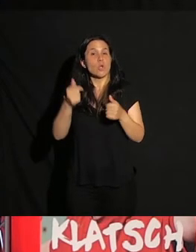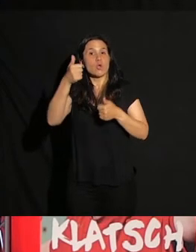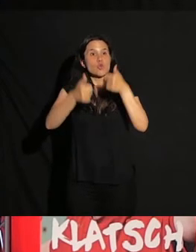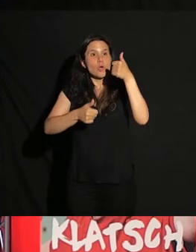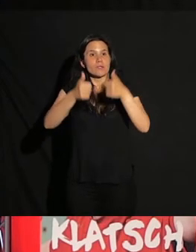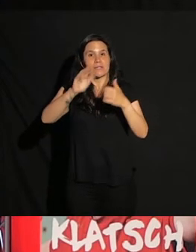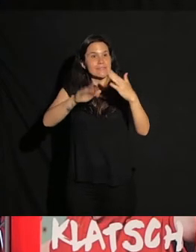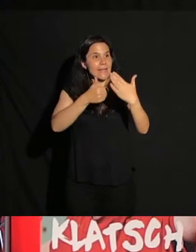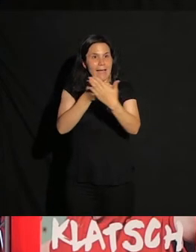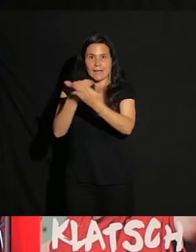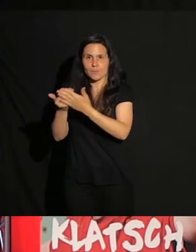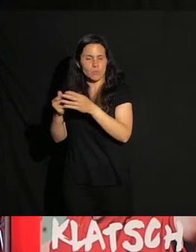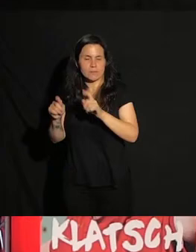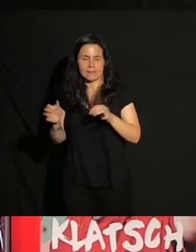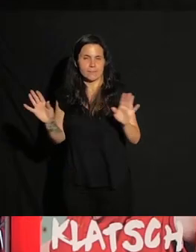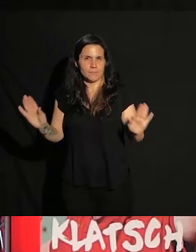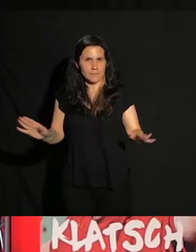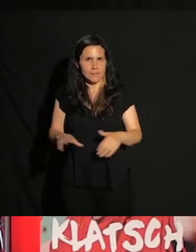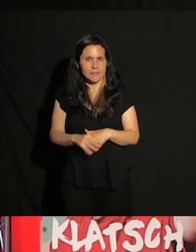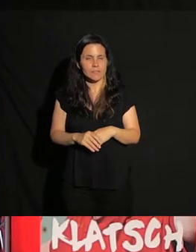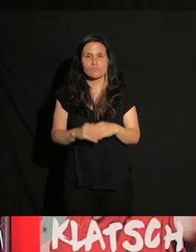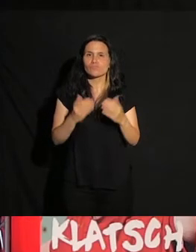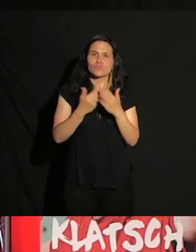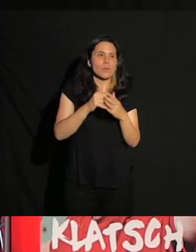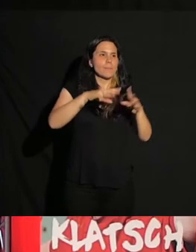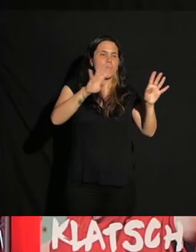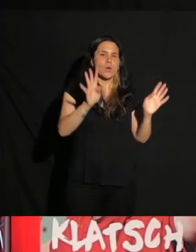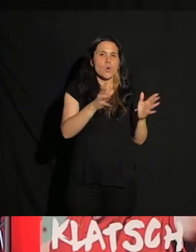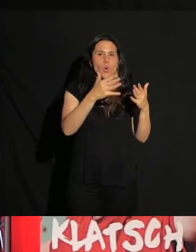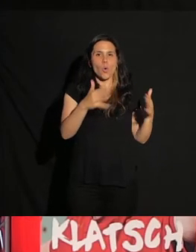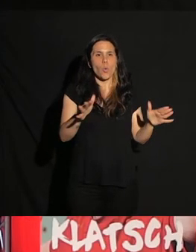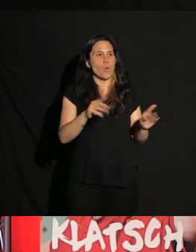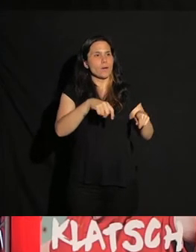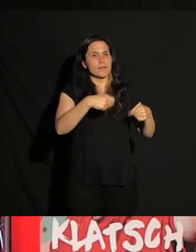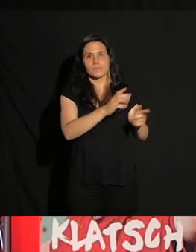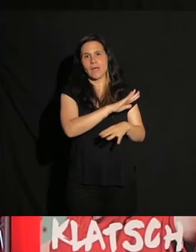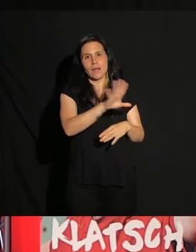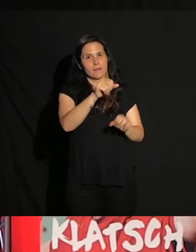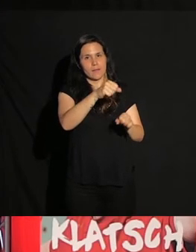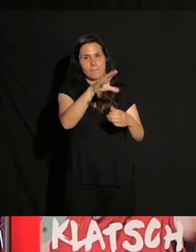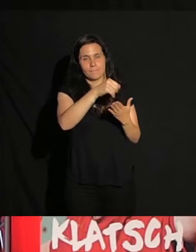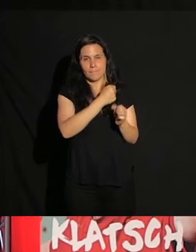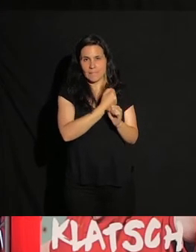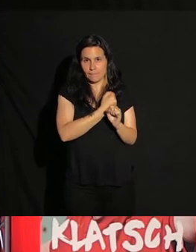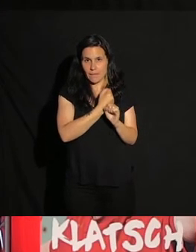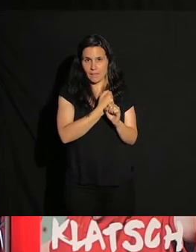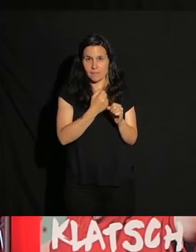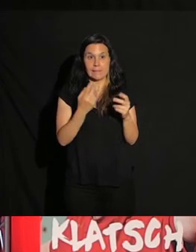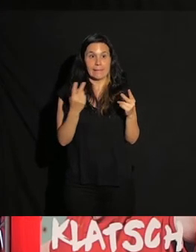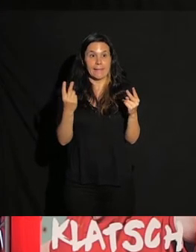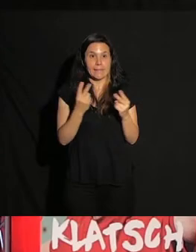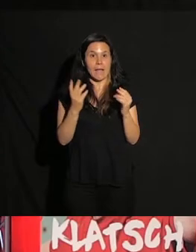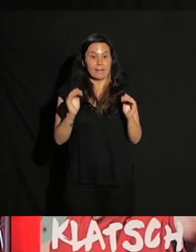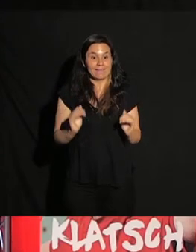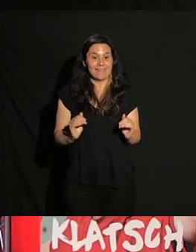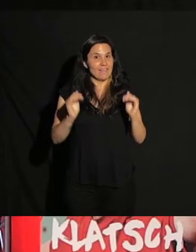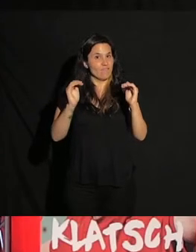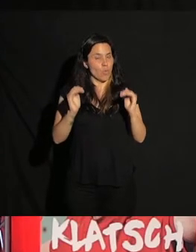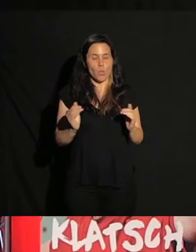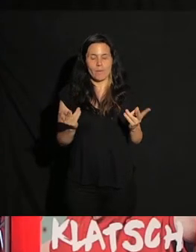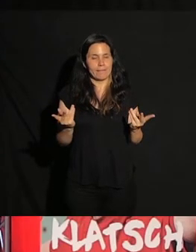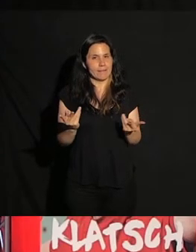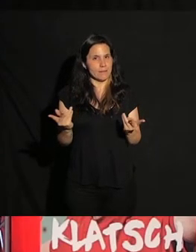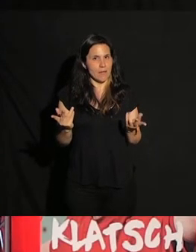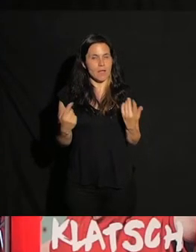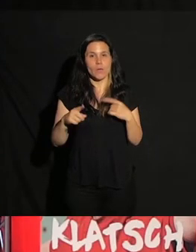Konkurrenzangebote gibt, sage ich mal. Und da gibt es zum Beispiel einen Chor, in dem wirklich jeder mitmachen kann, egal auf welchem Niveau. Und dann gibt es eben so